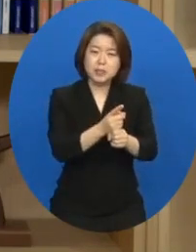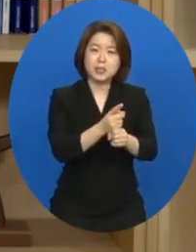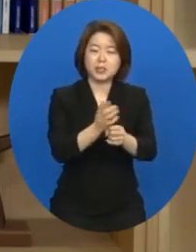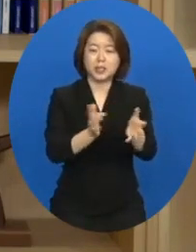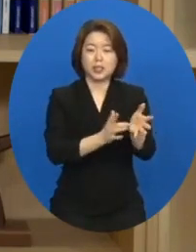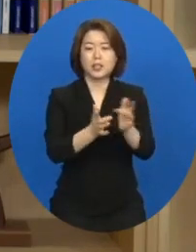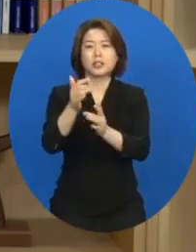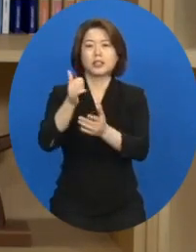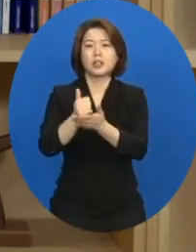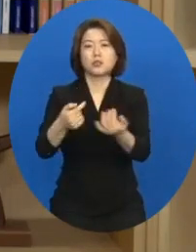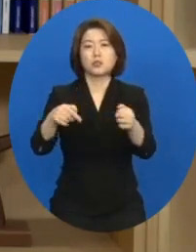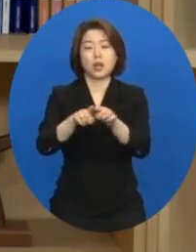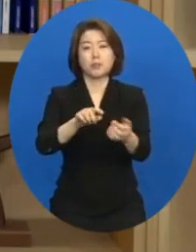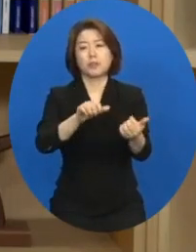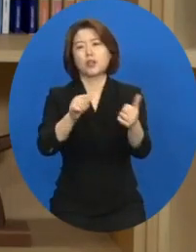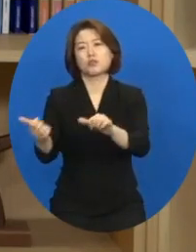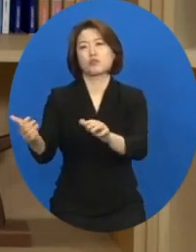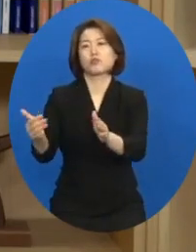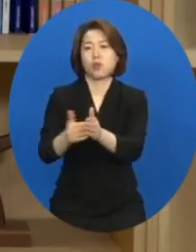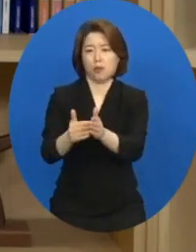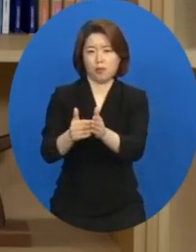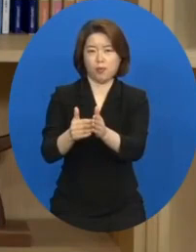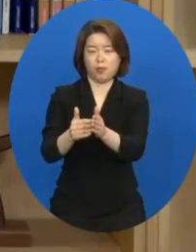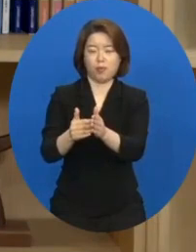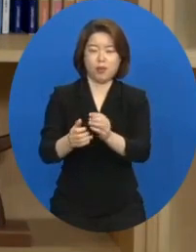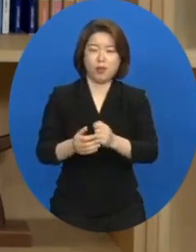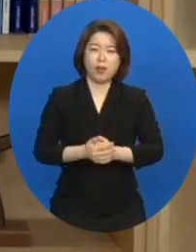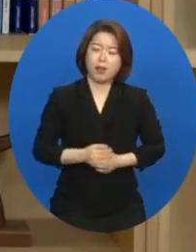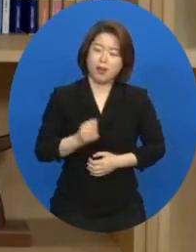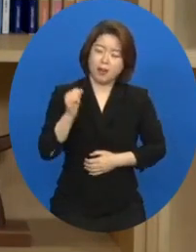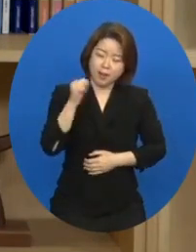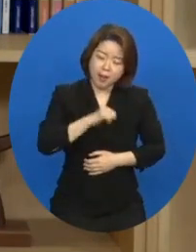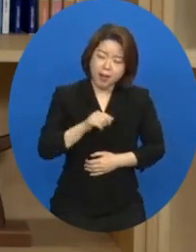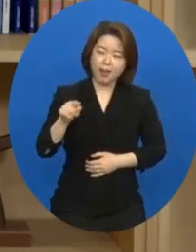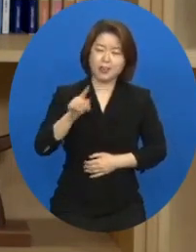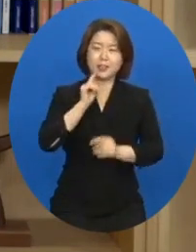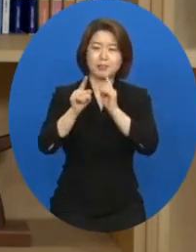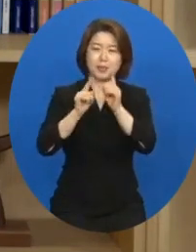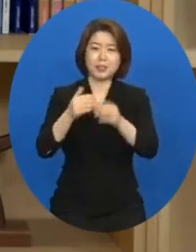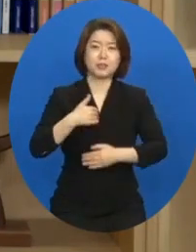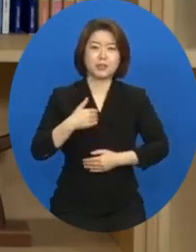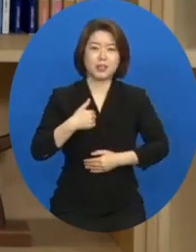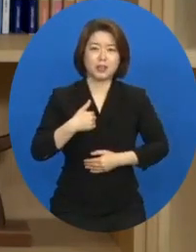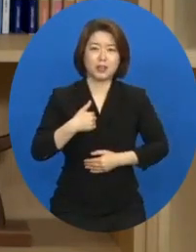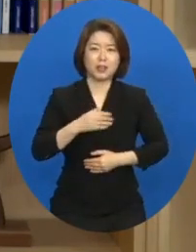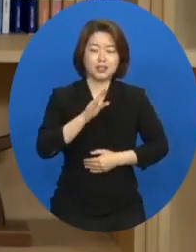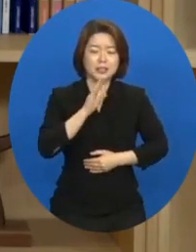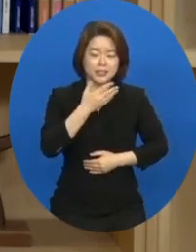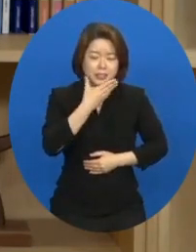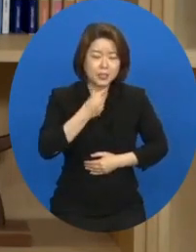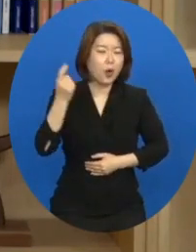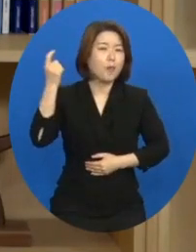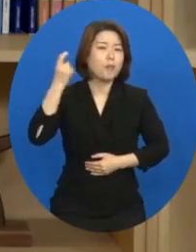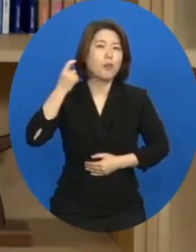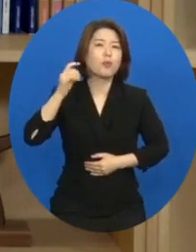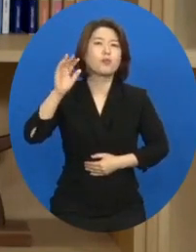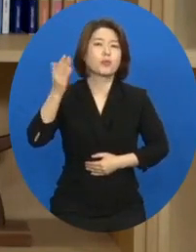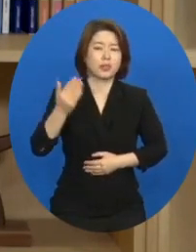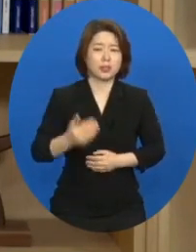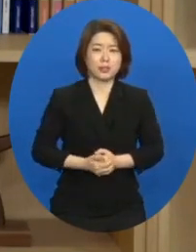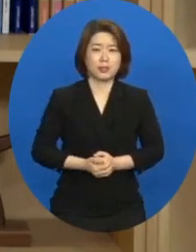죽었다는 것입니다 저는 이 이 말씀이 저에게 진짜 복음이 얻습니다